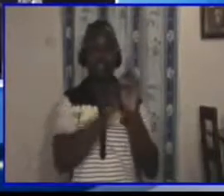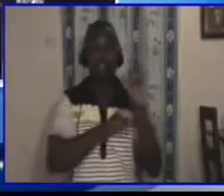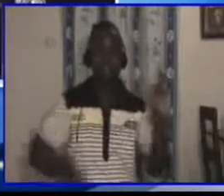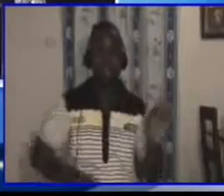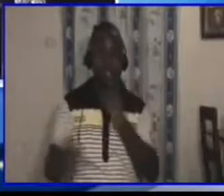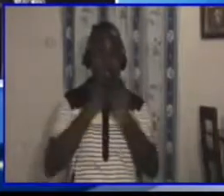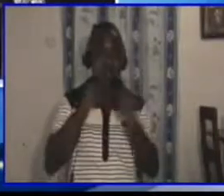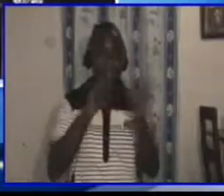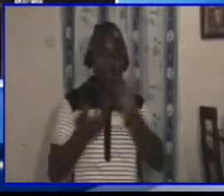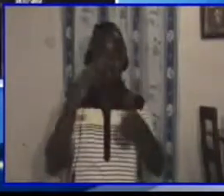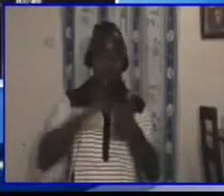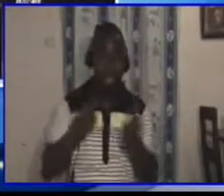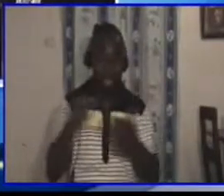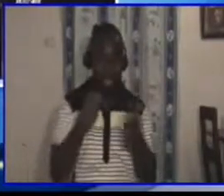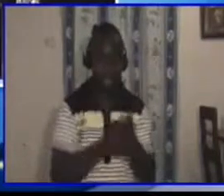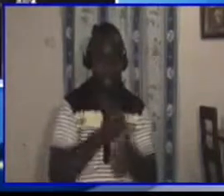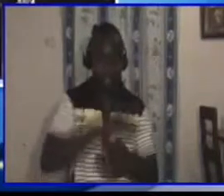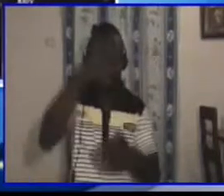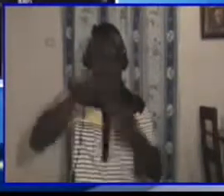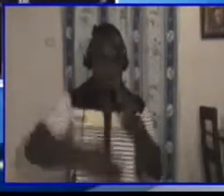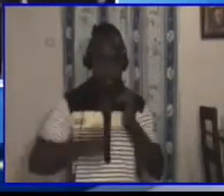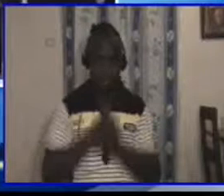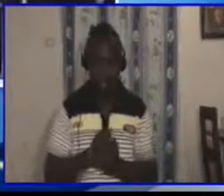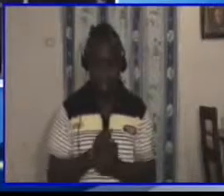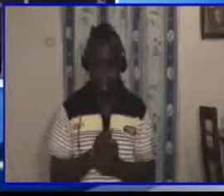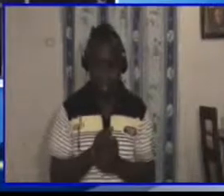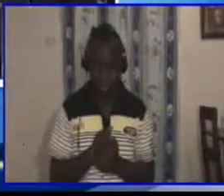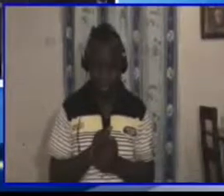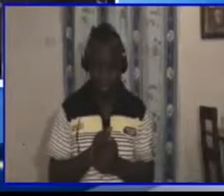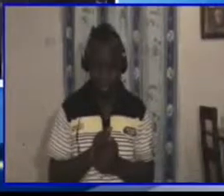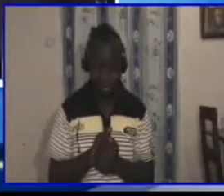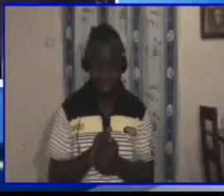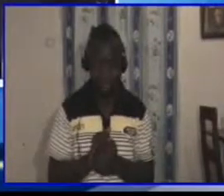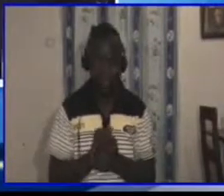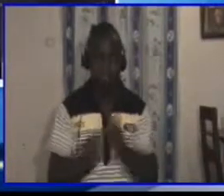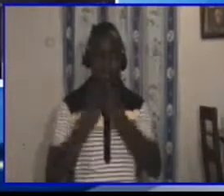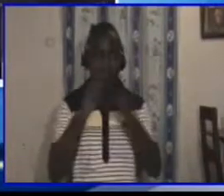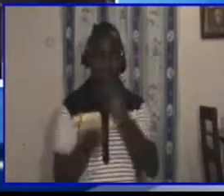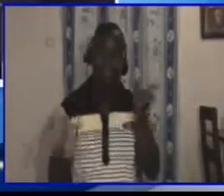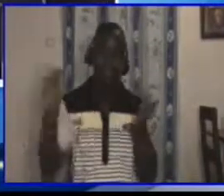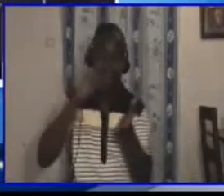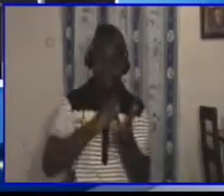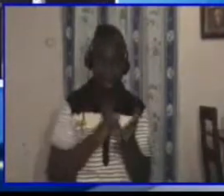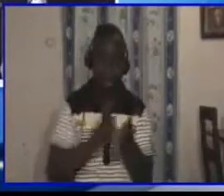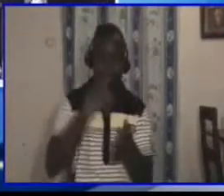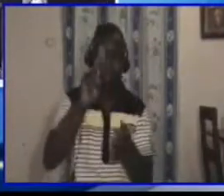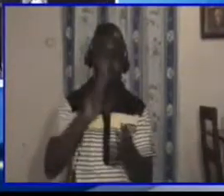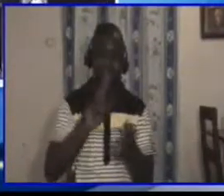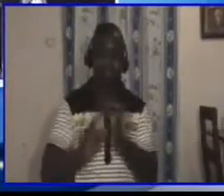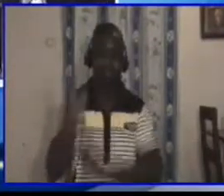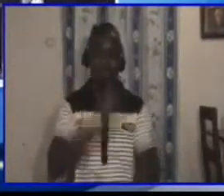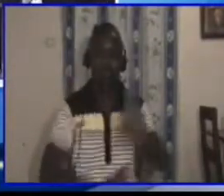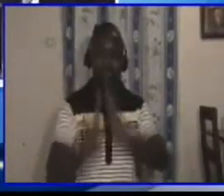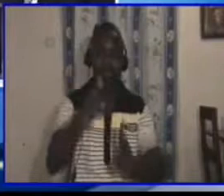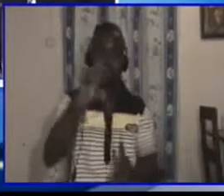ogni cosa accade al tempo giusto e matteo